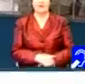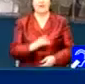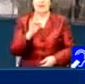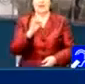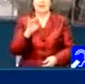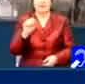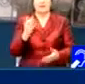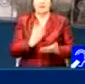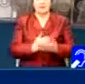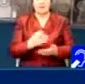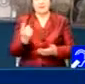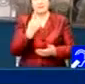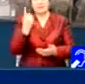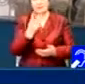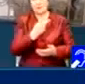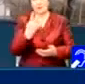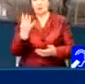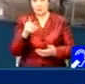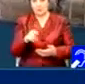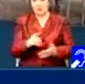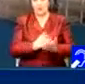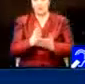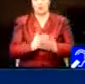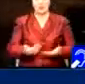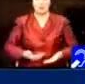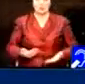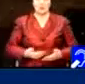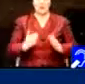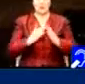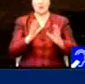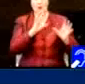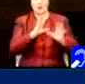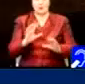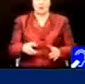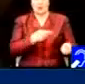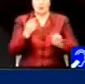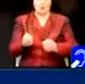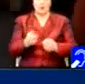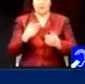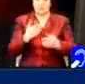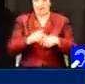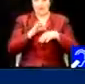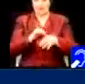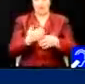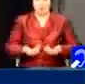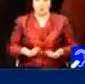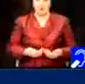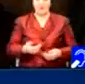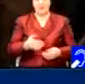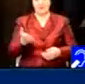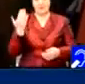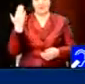Rita este unul dintre cei 24 de beneficiari ai serviciului social locuințe protejate. Duce acum o viață obișnuită departe de